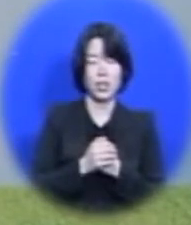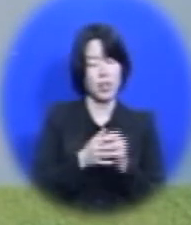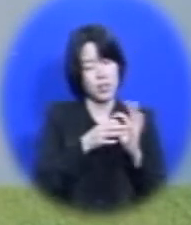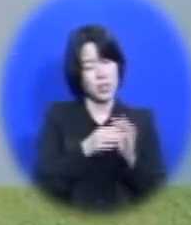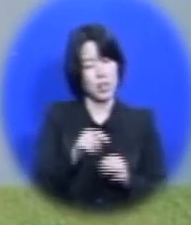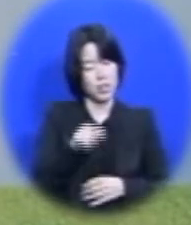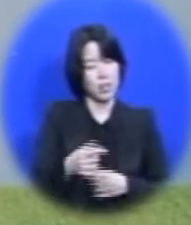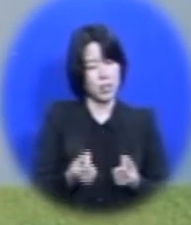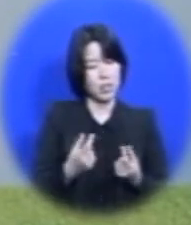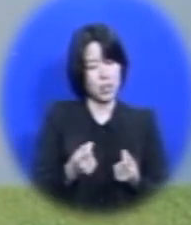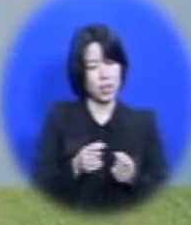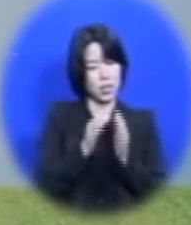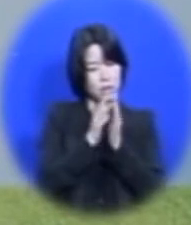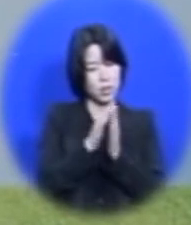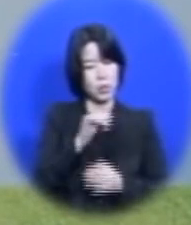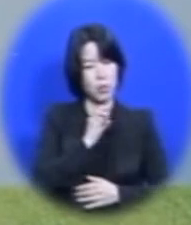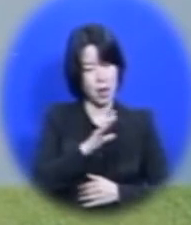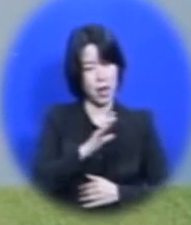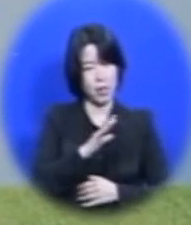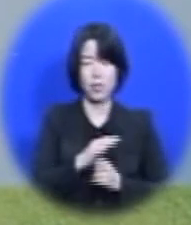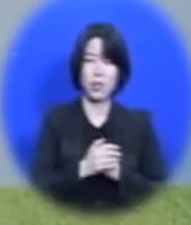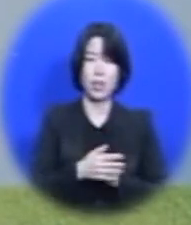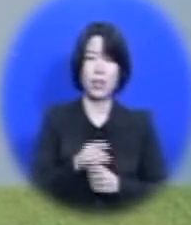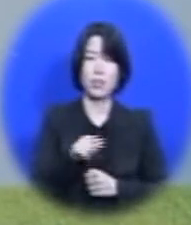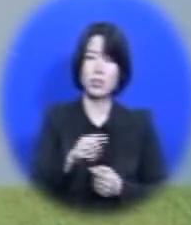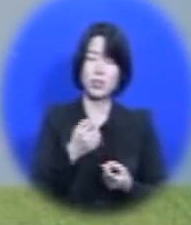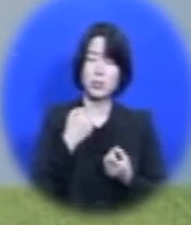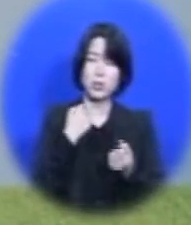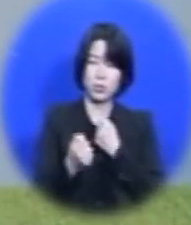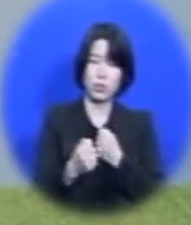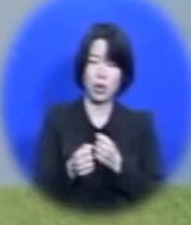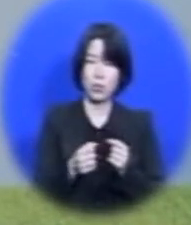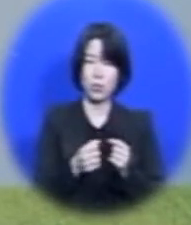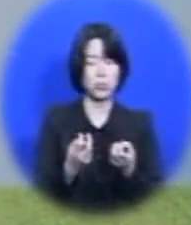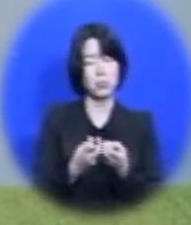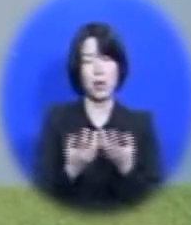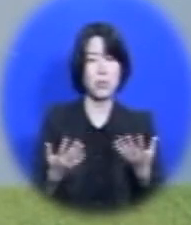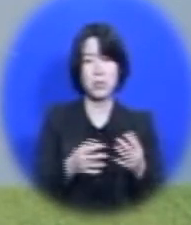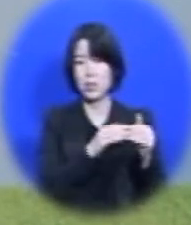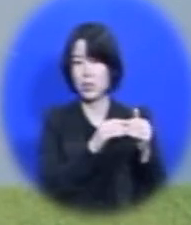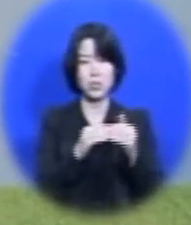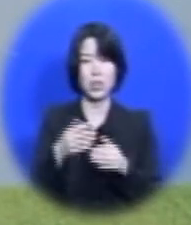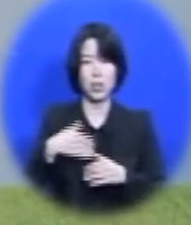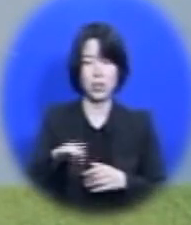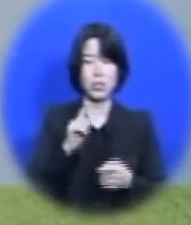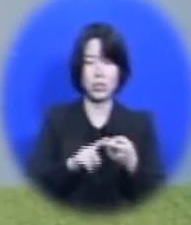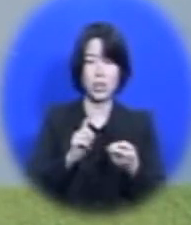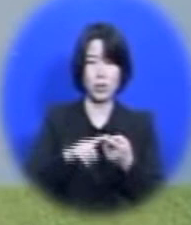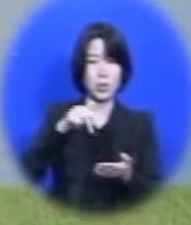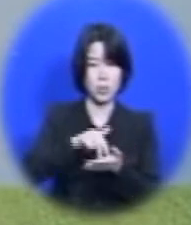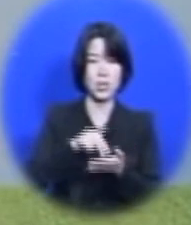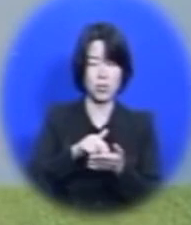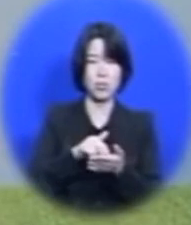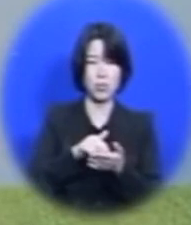이렇게 기도하기만 해야 되는 걸까? 그러면서도 어쩔 수 없이 계속 끌려가던 그 상태대로 아마